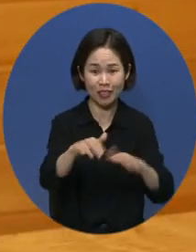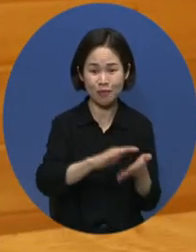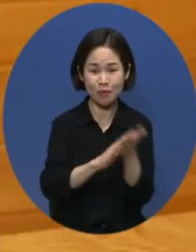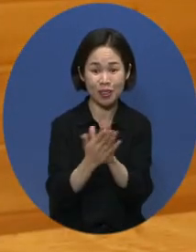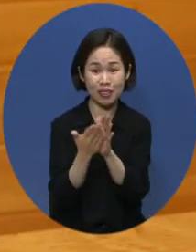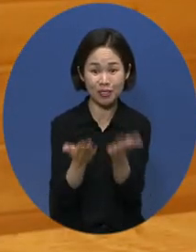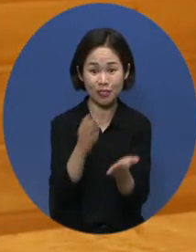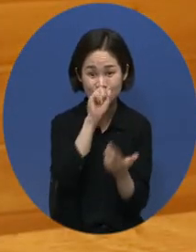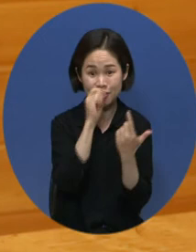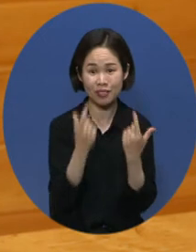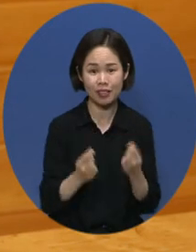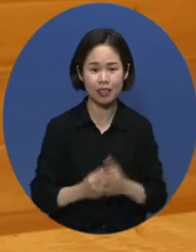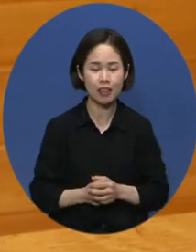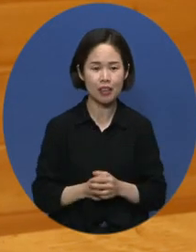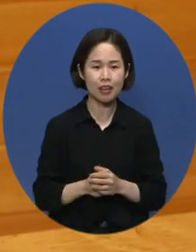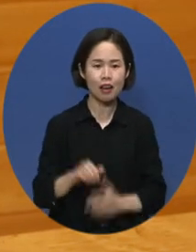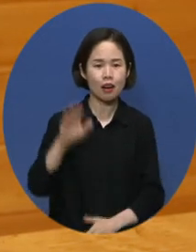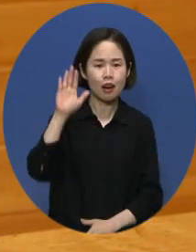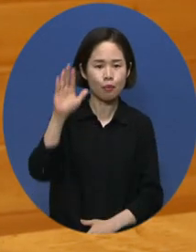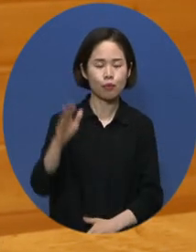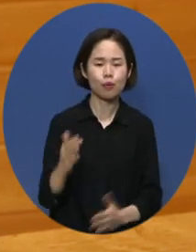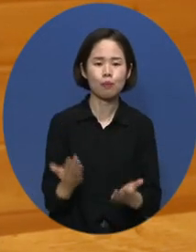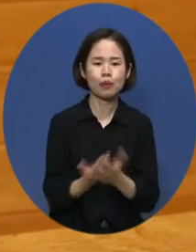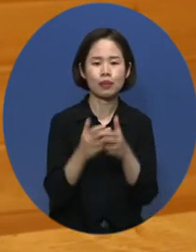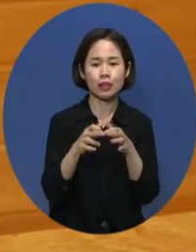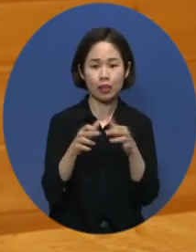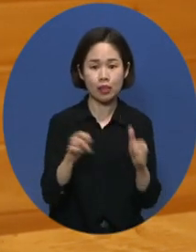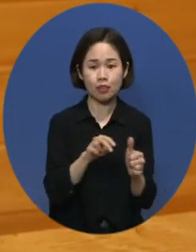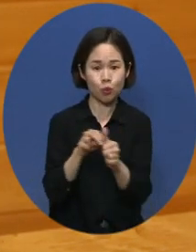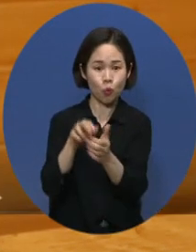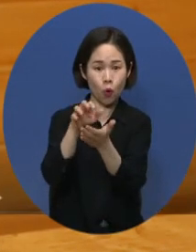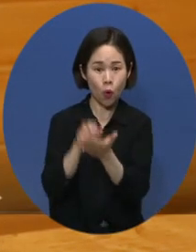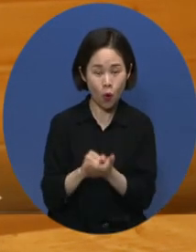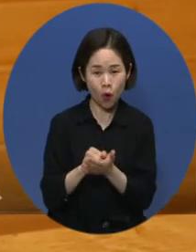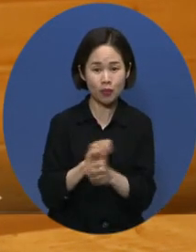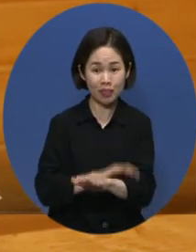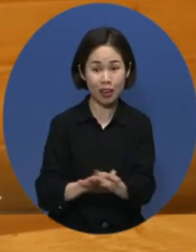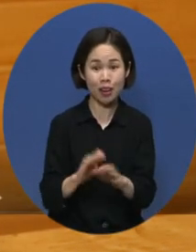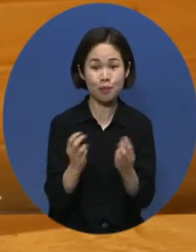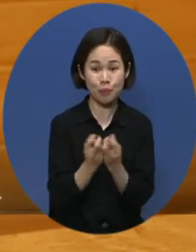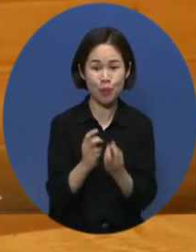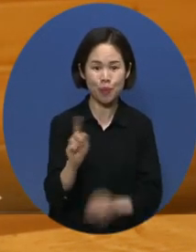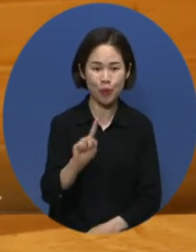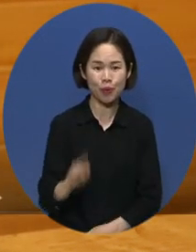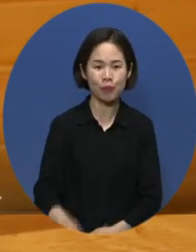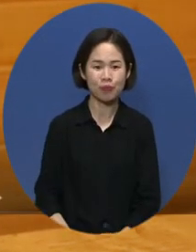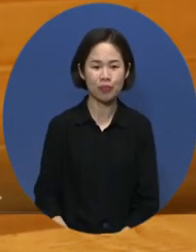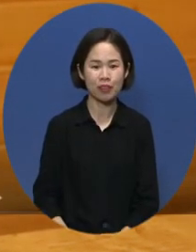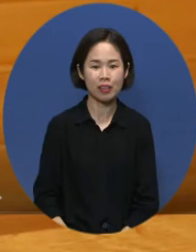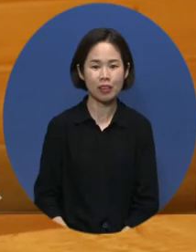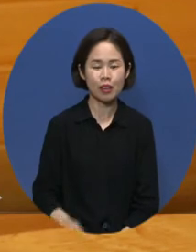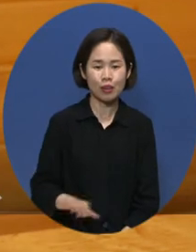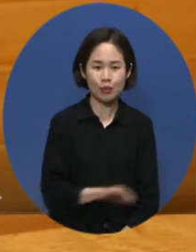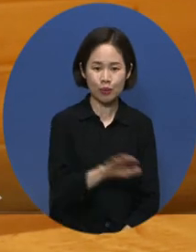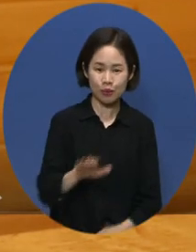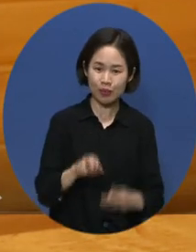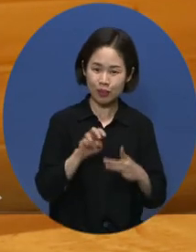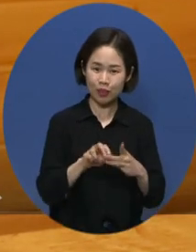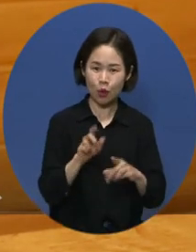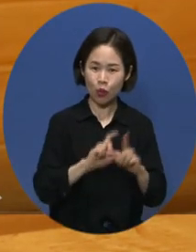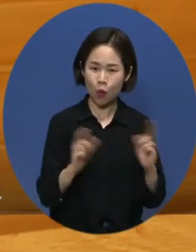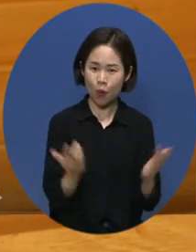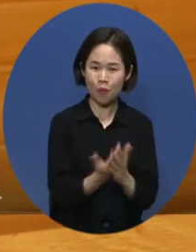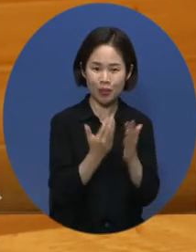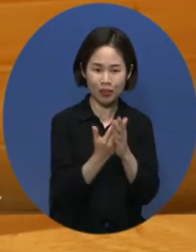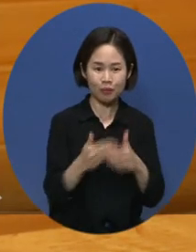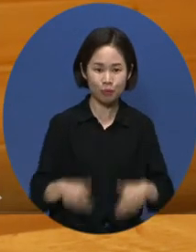앞으로 발달장애인의 정보 접근성 보장을 위한 계획이 있다면 어떤 것이 있을까요? 우선 읽기 쉬운 자료개발센터가 굉장히 활성화되어야 될 것 같고요. 그 다음에